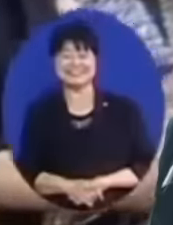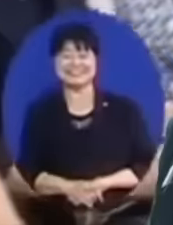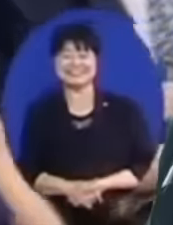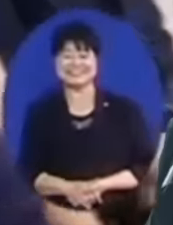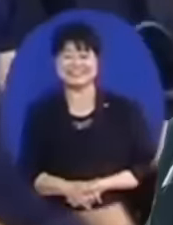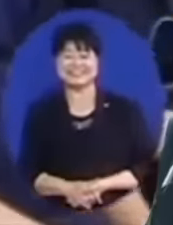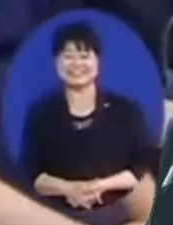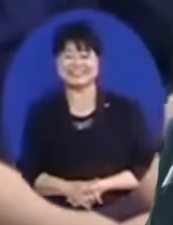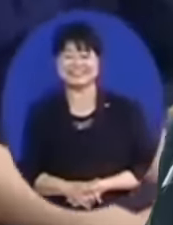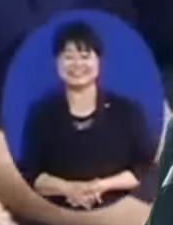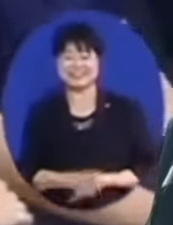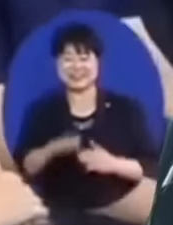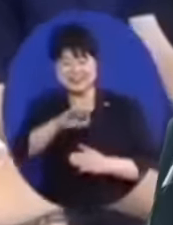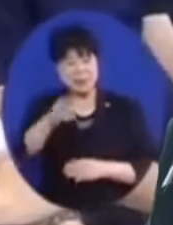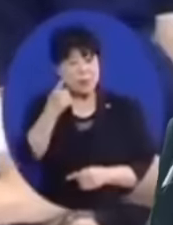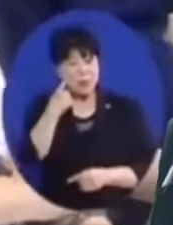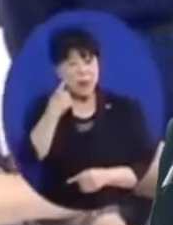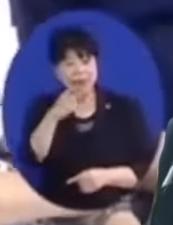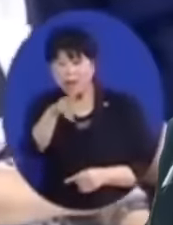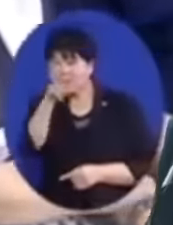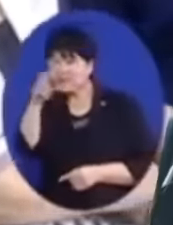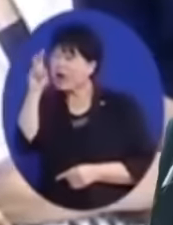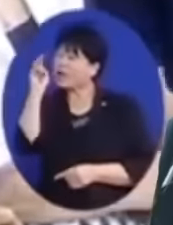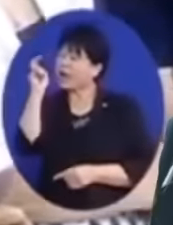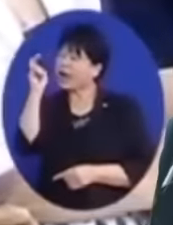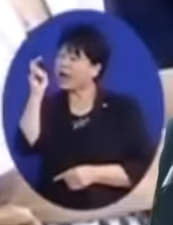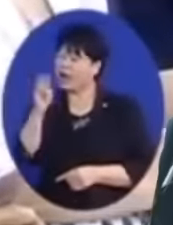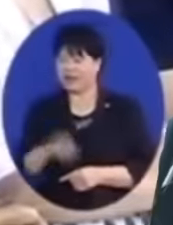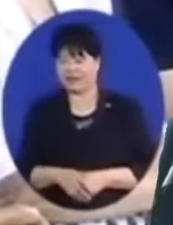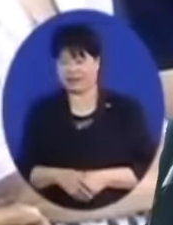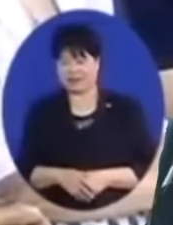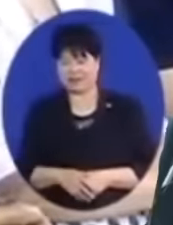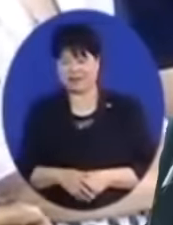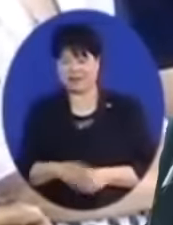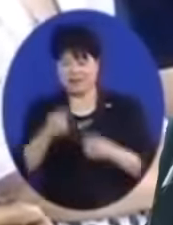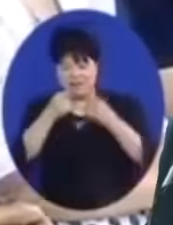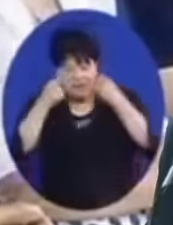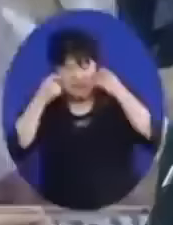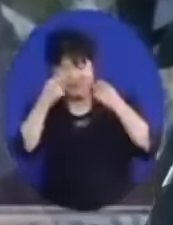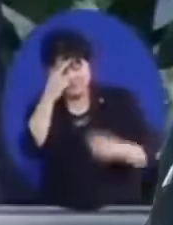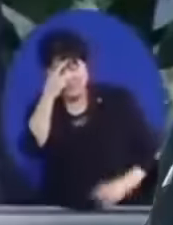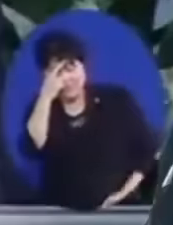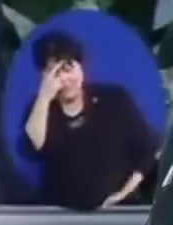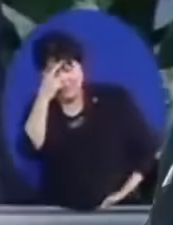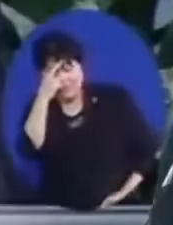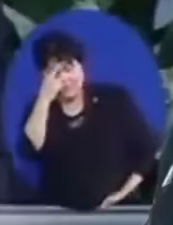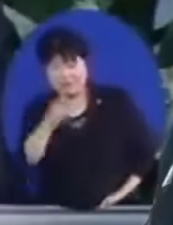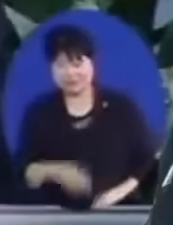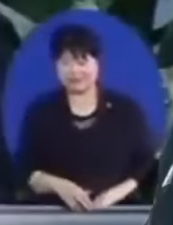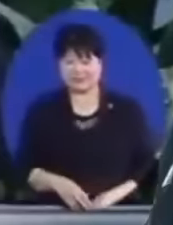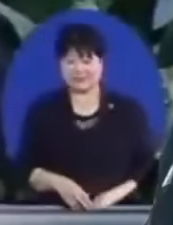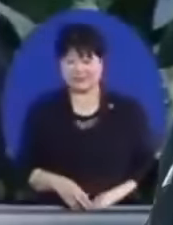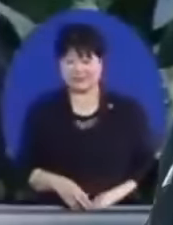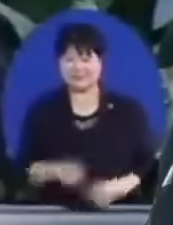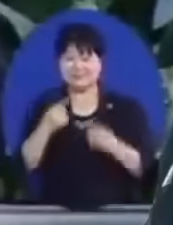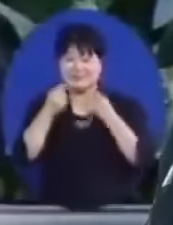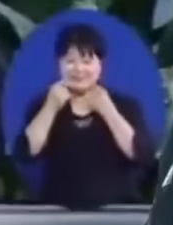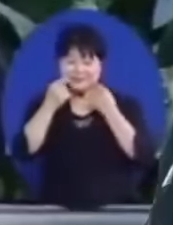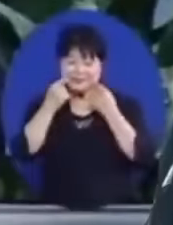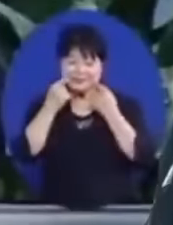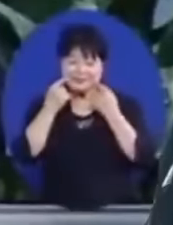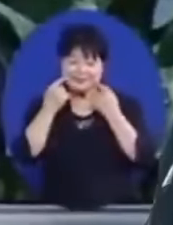그럼 이웃 사람이 보면 저 사람 나를 미워하는구나. 저 사람 만나면 인상이 나쁘다. 아주 마음이 고약합니다. 그러나